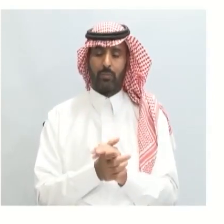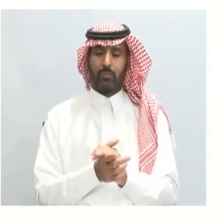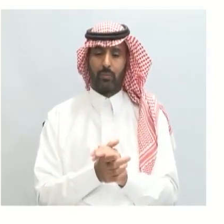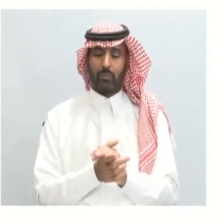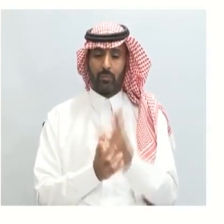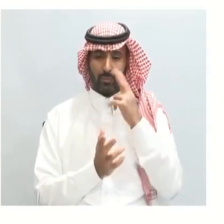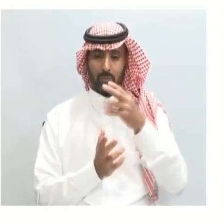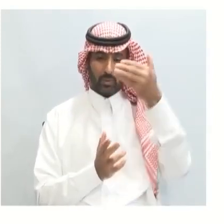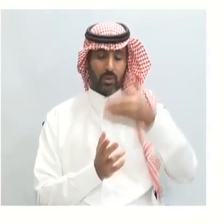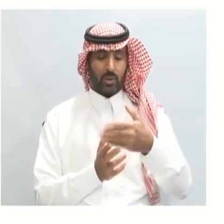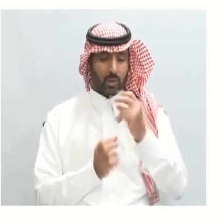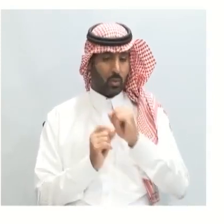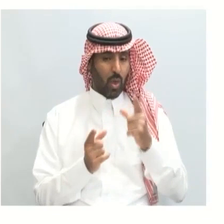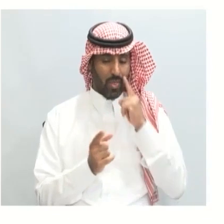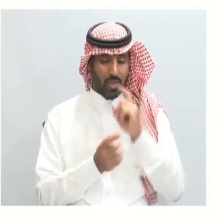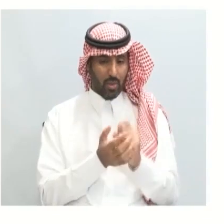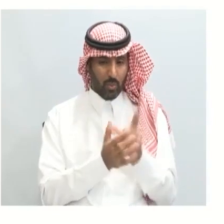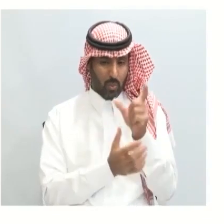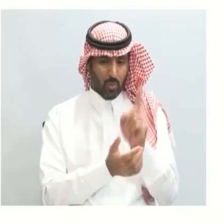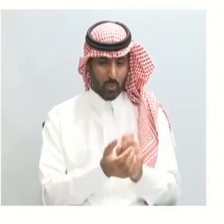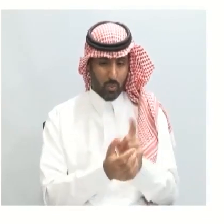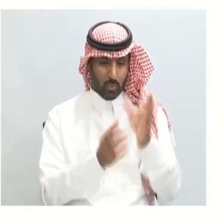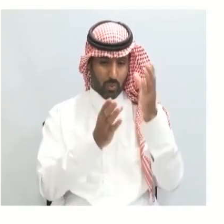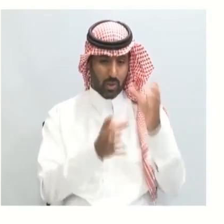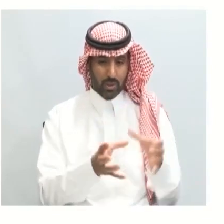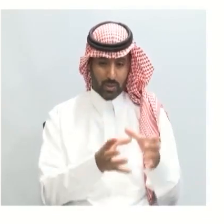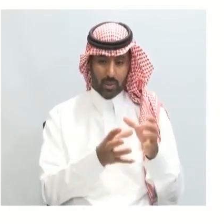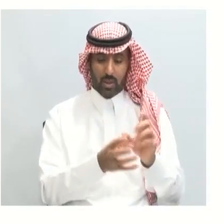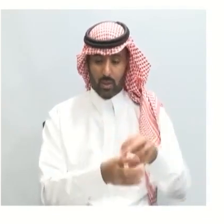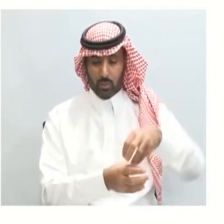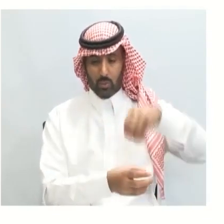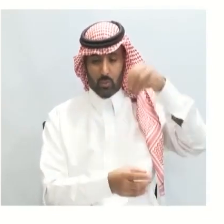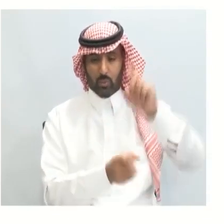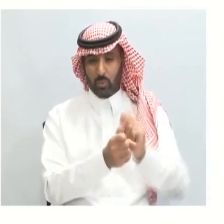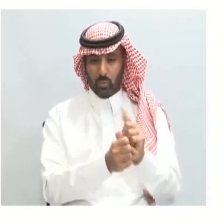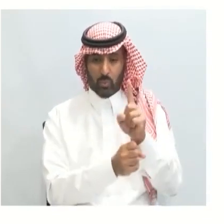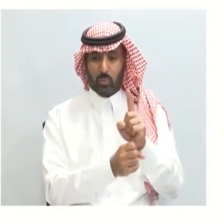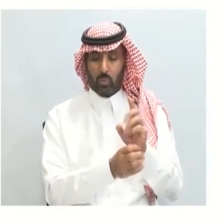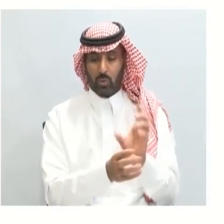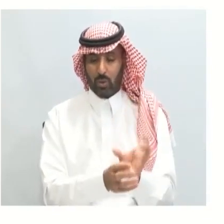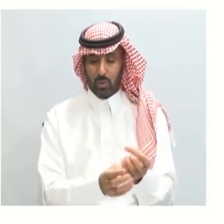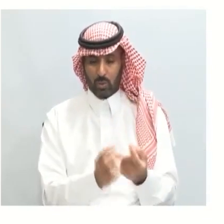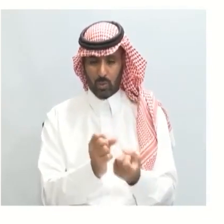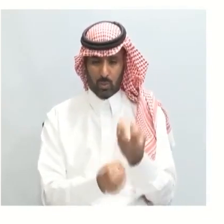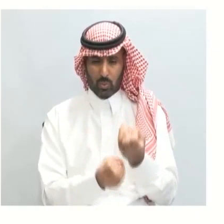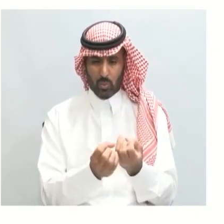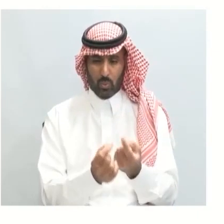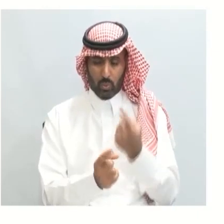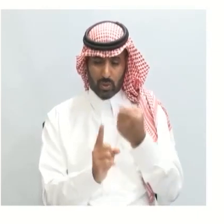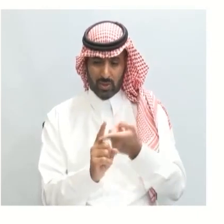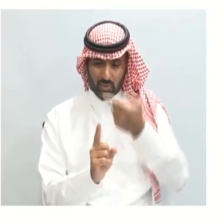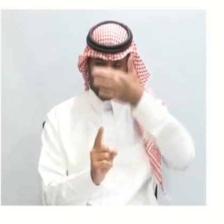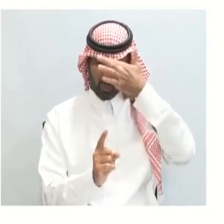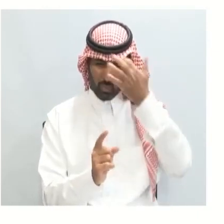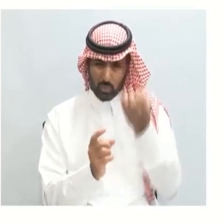الان انظر توضح الاسطوانه كيف يتغير حجم كميه محد من الغاز بتسخينه درجه الحراره والحجم الاول ما هي درجه